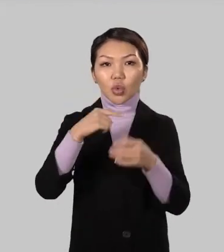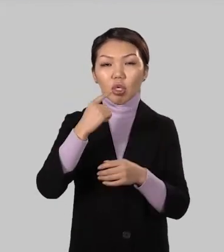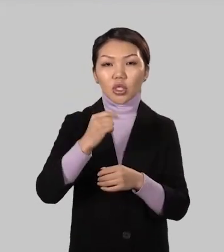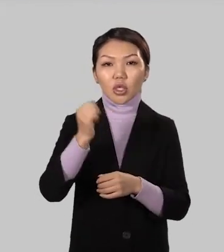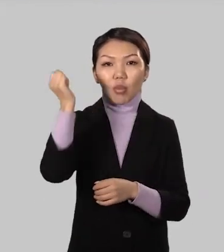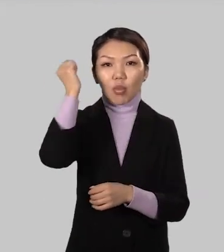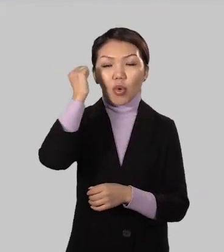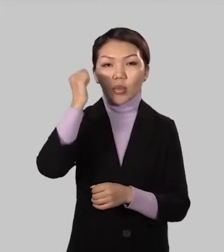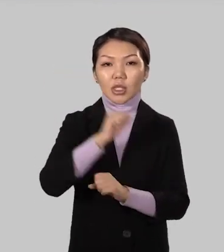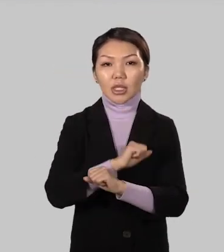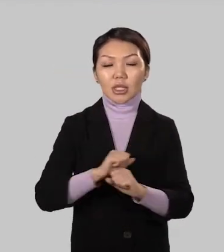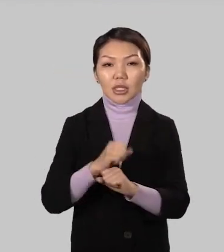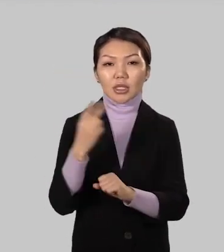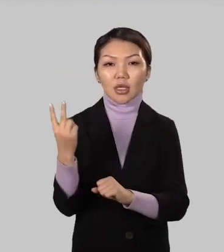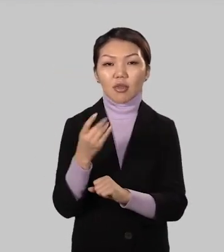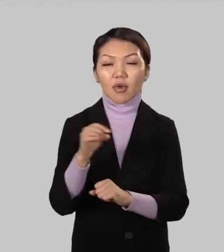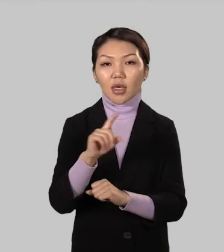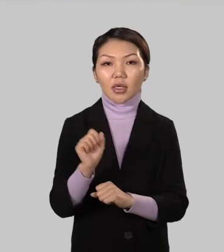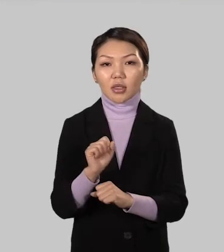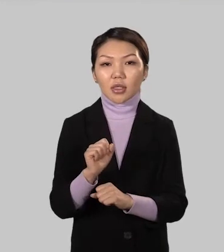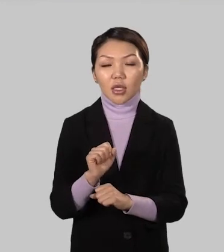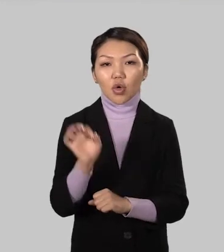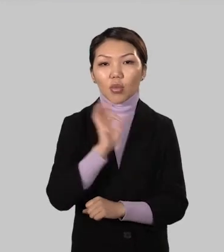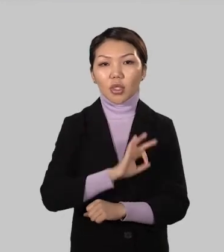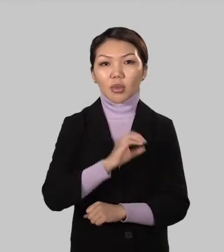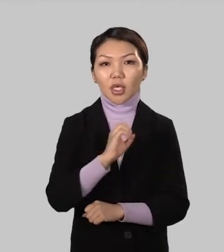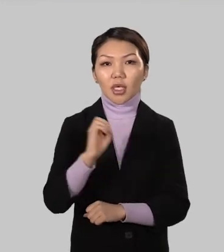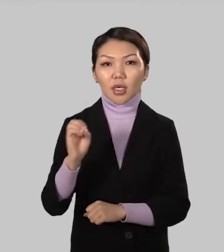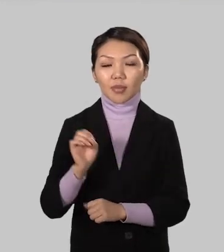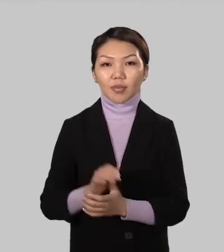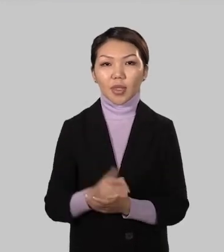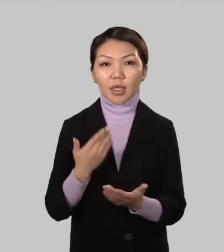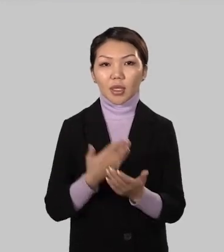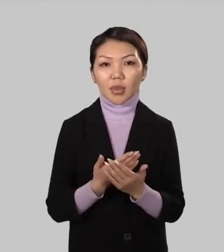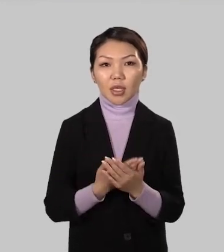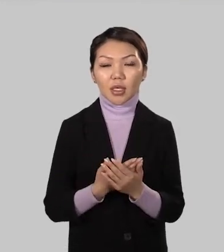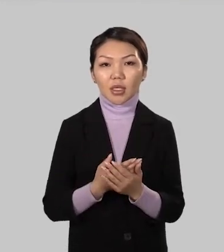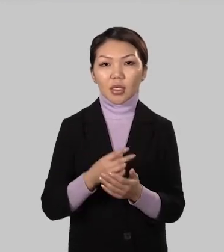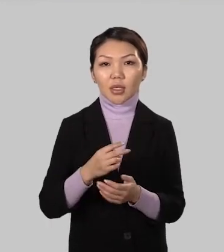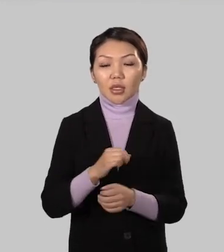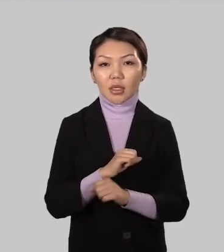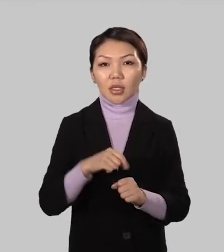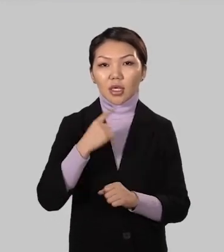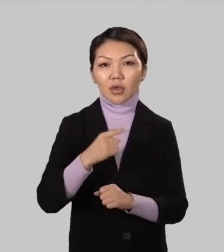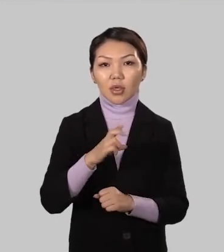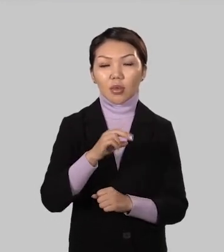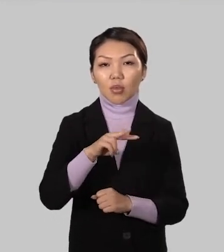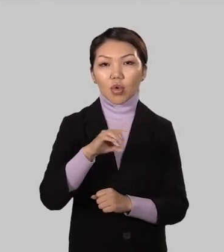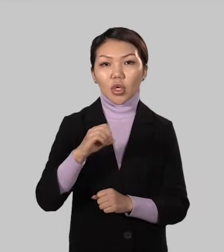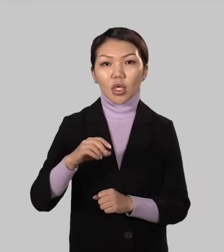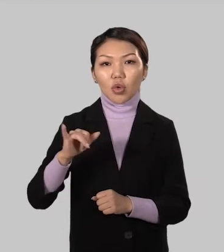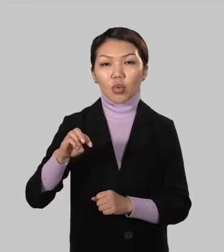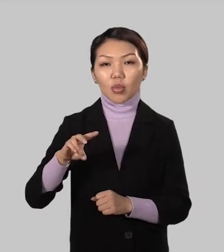помните нельзя два раза употреблять суффикс е.и. например нельзя говорить более